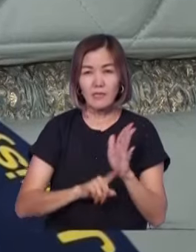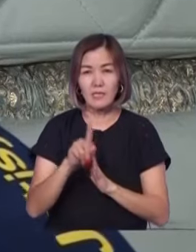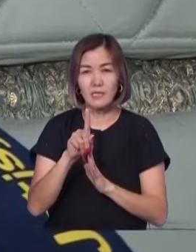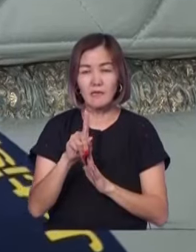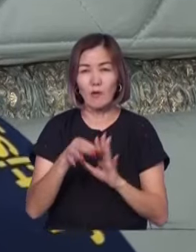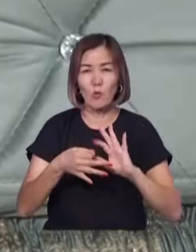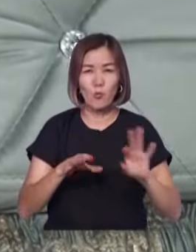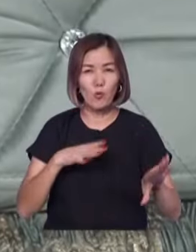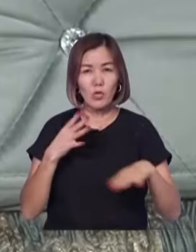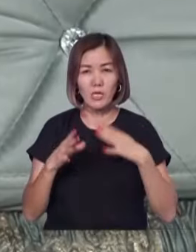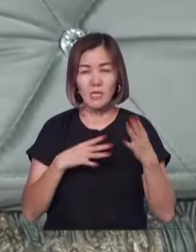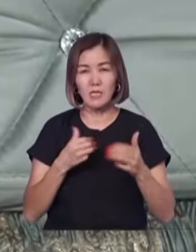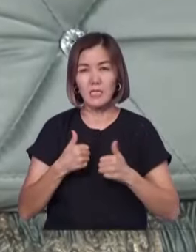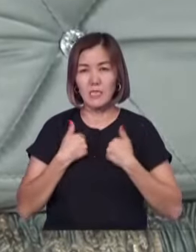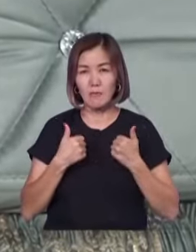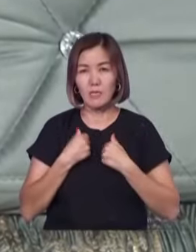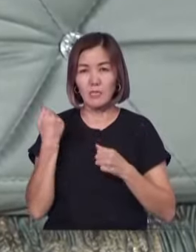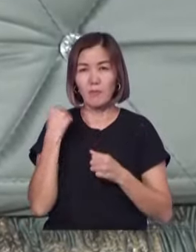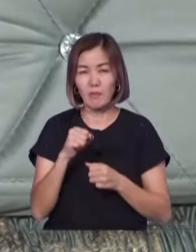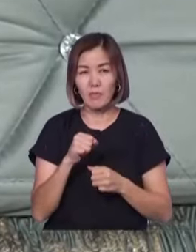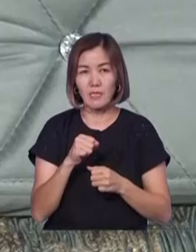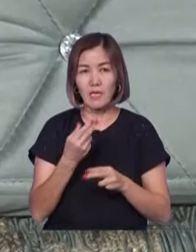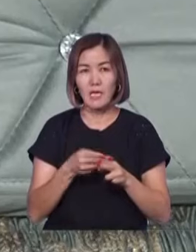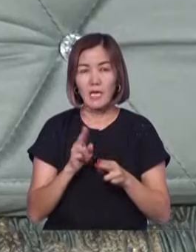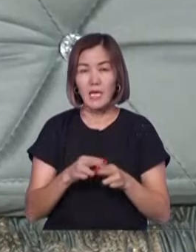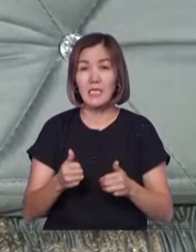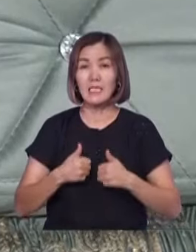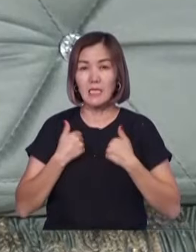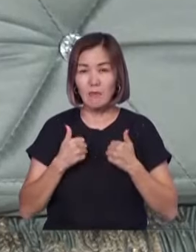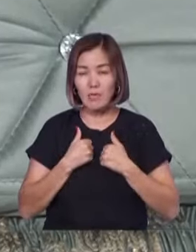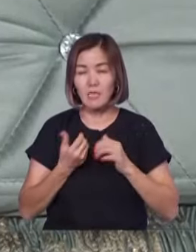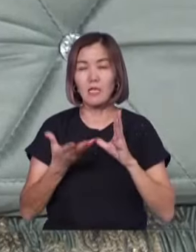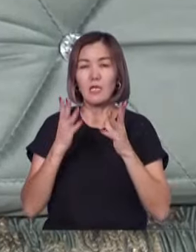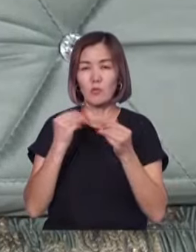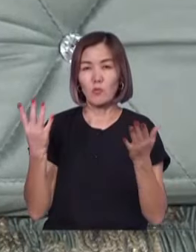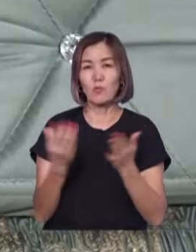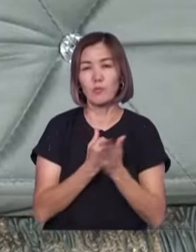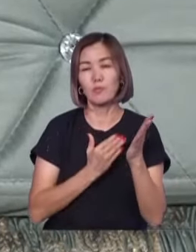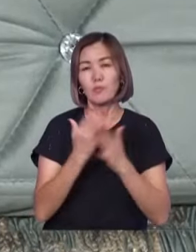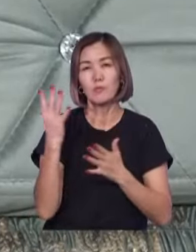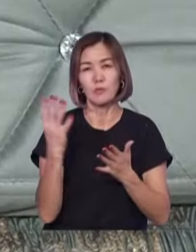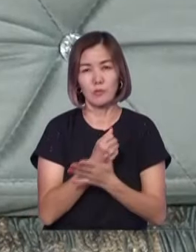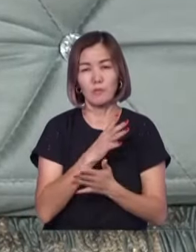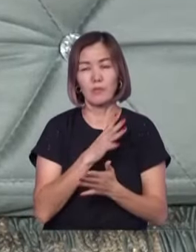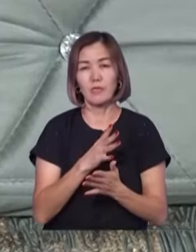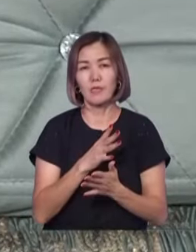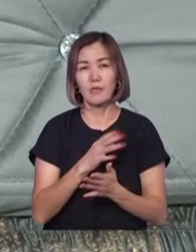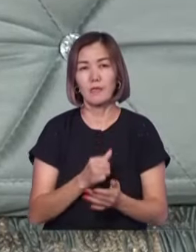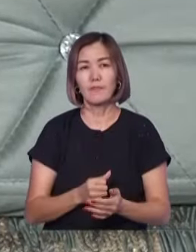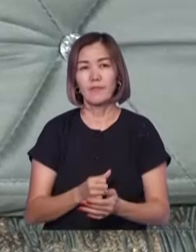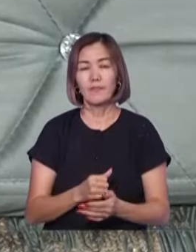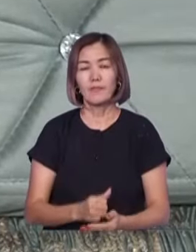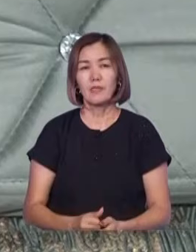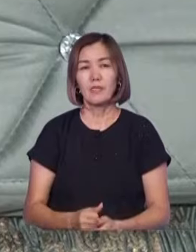идеализированное стремился к победе и именно это стремление привело его к вершине к победе в